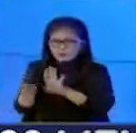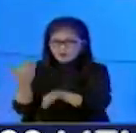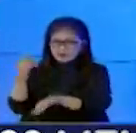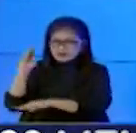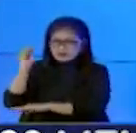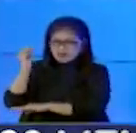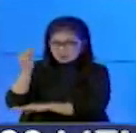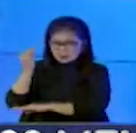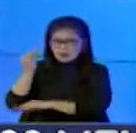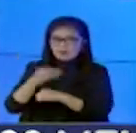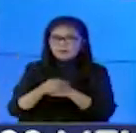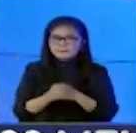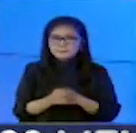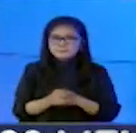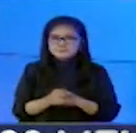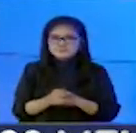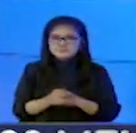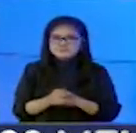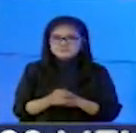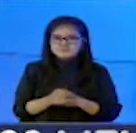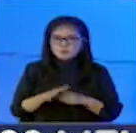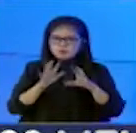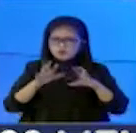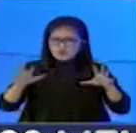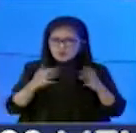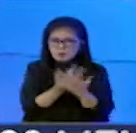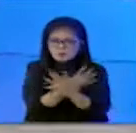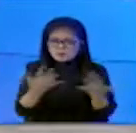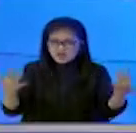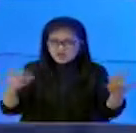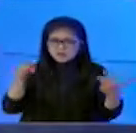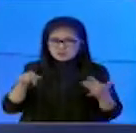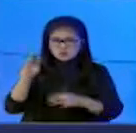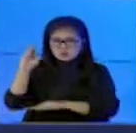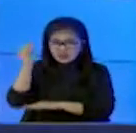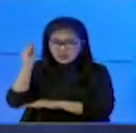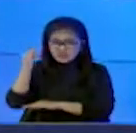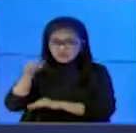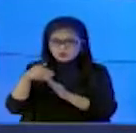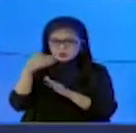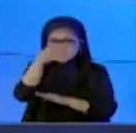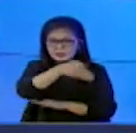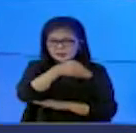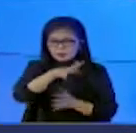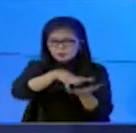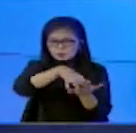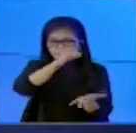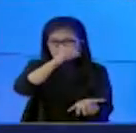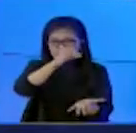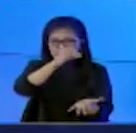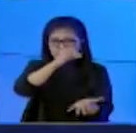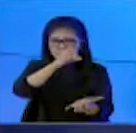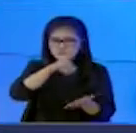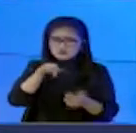sebaliknya bau banyak dari Warga Jakarta yang naik ke puncak ya kita dapat lihat